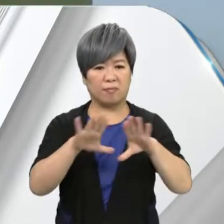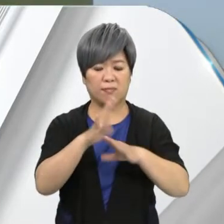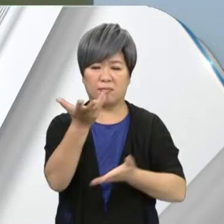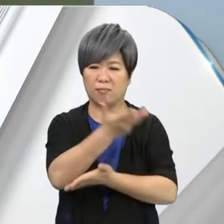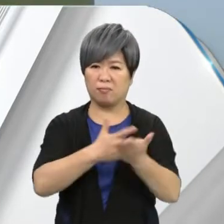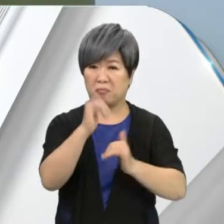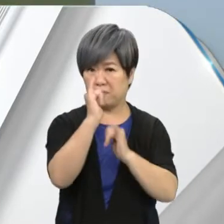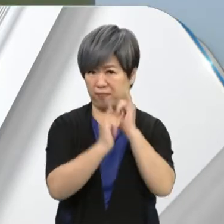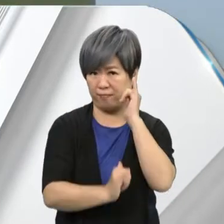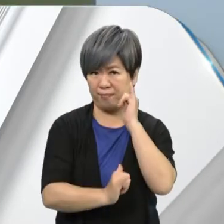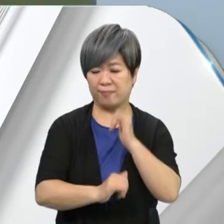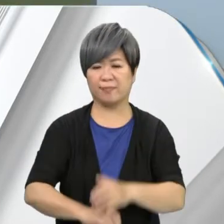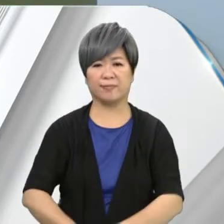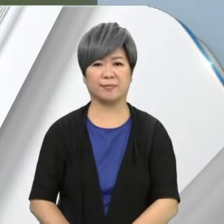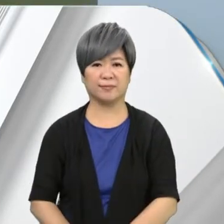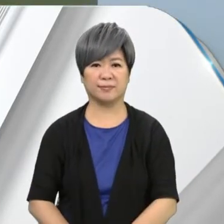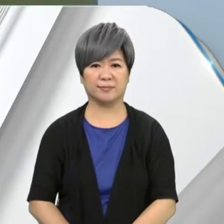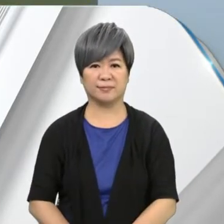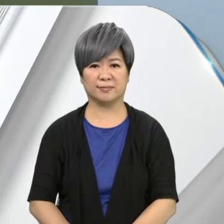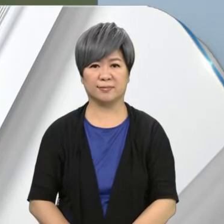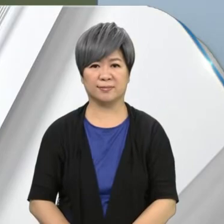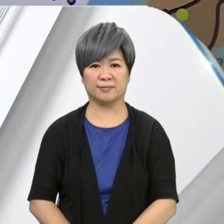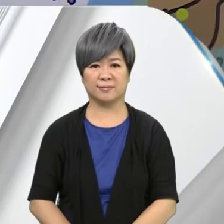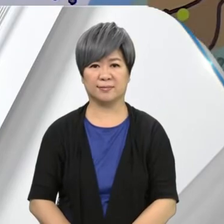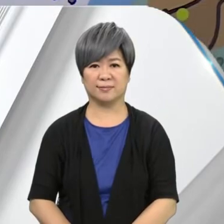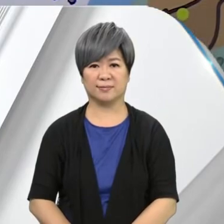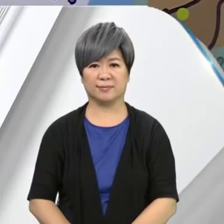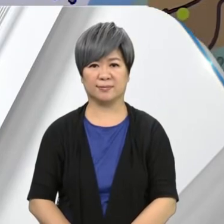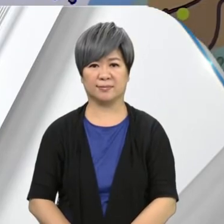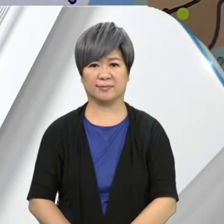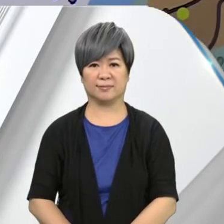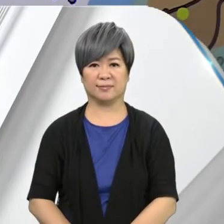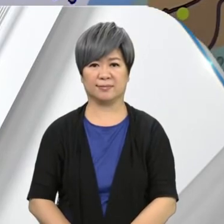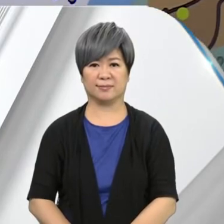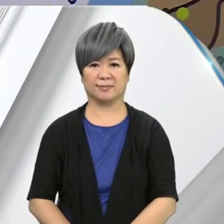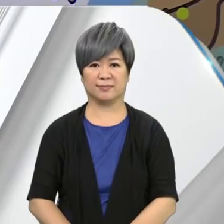史。下个新闻中，关心法莲报道。